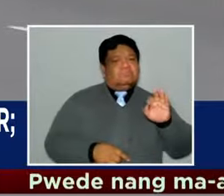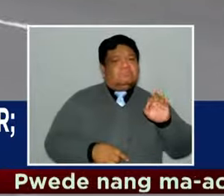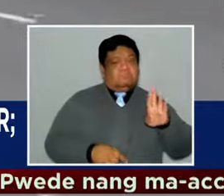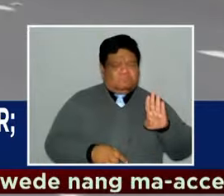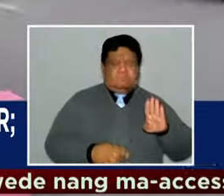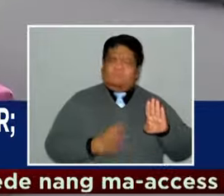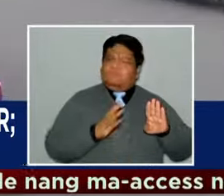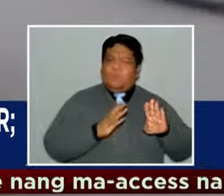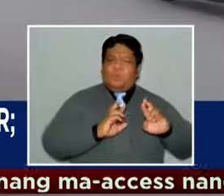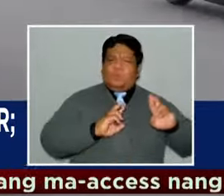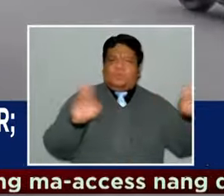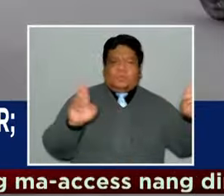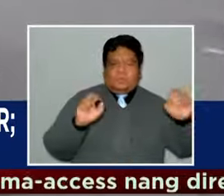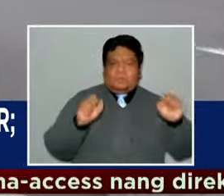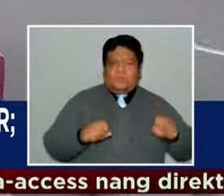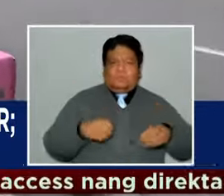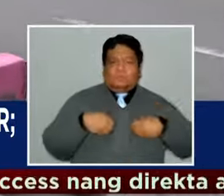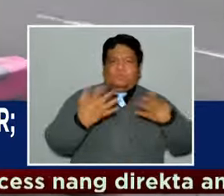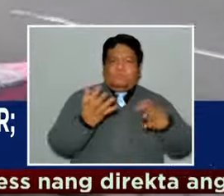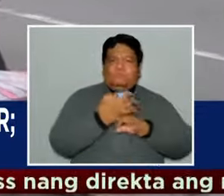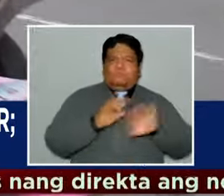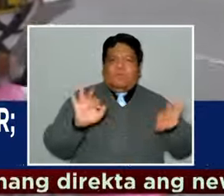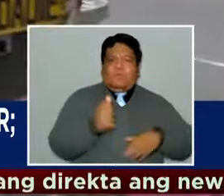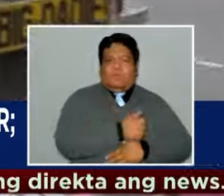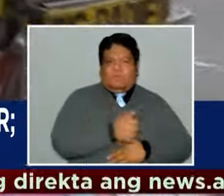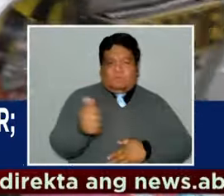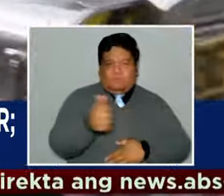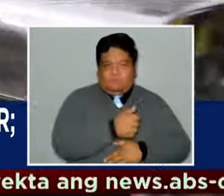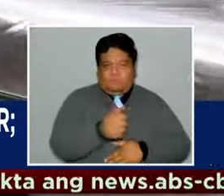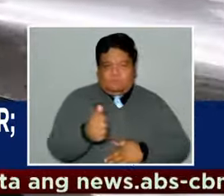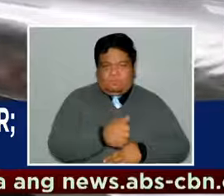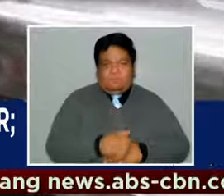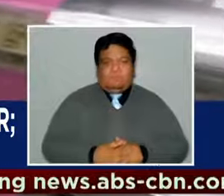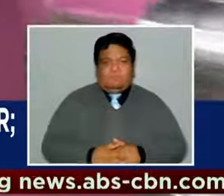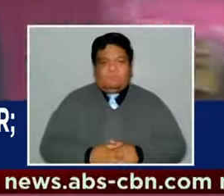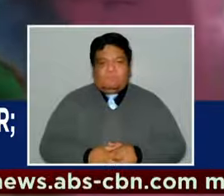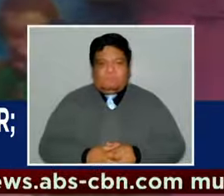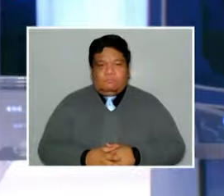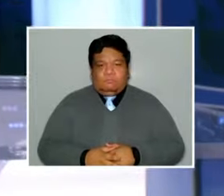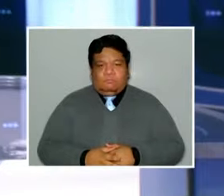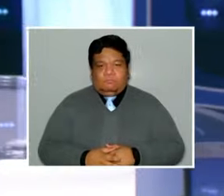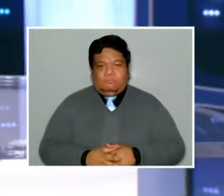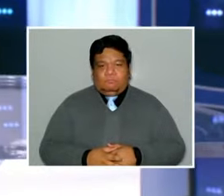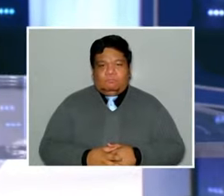apektadong commuter. Johnson Manabat, ABS-CBN News.